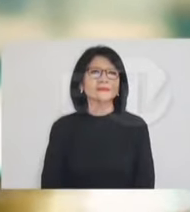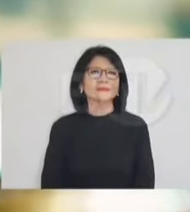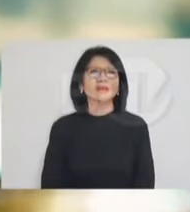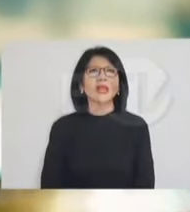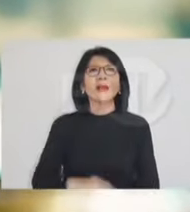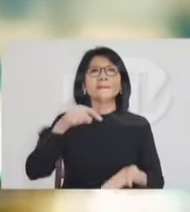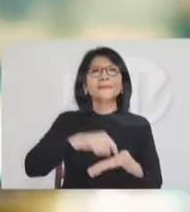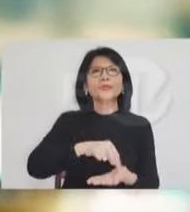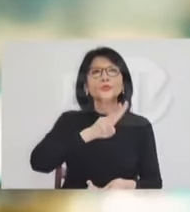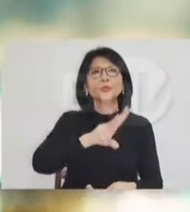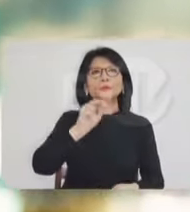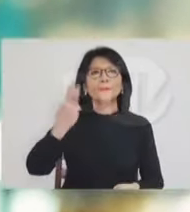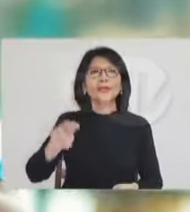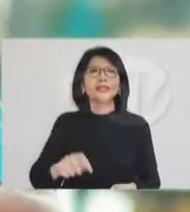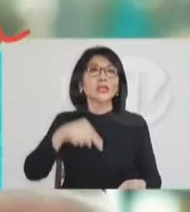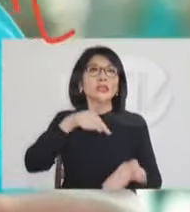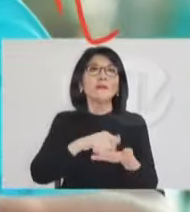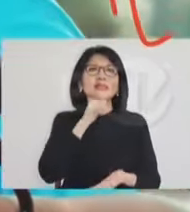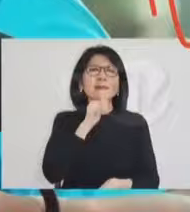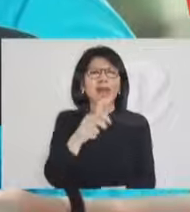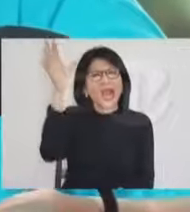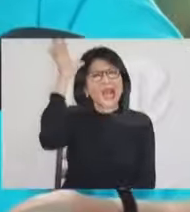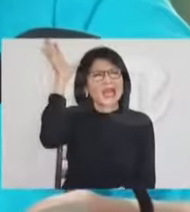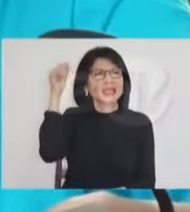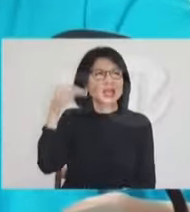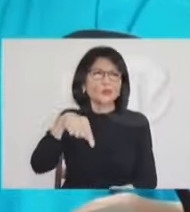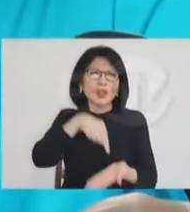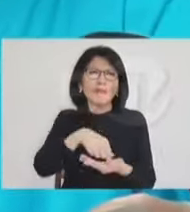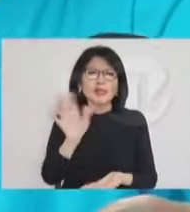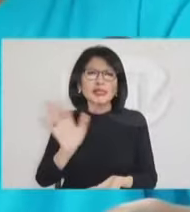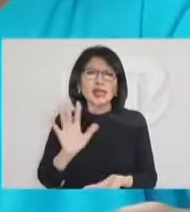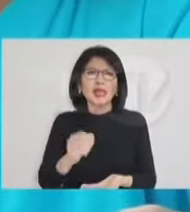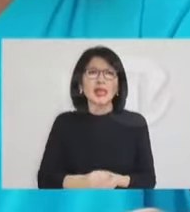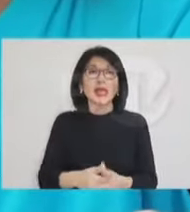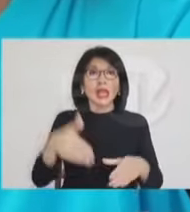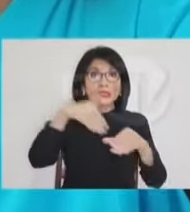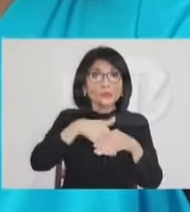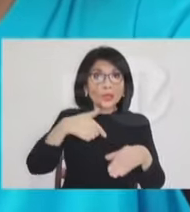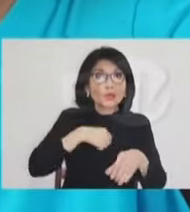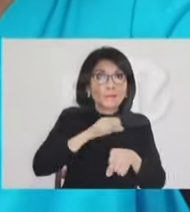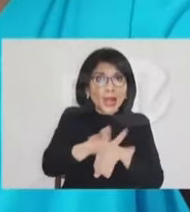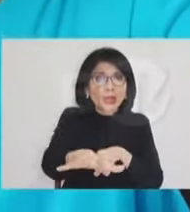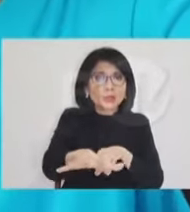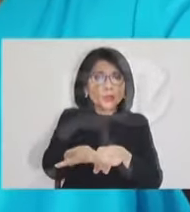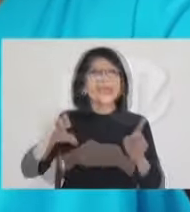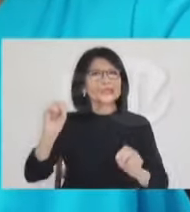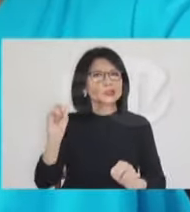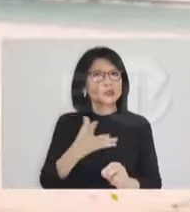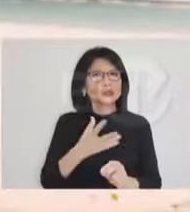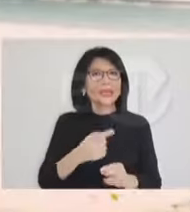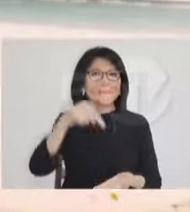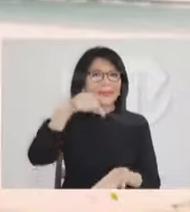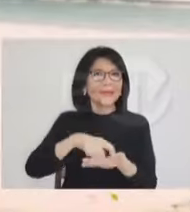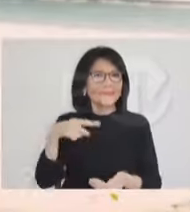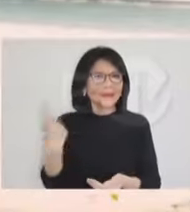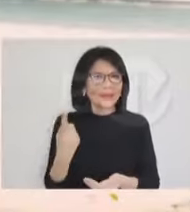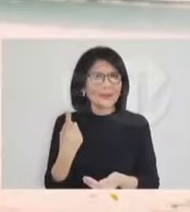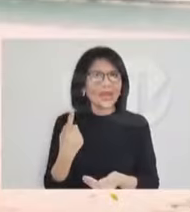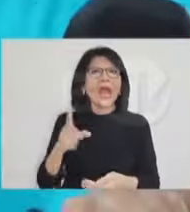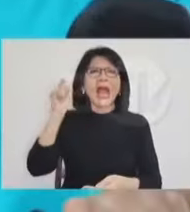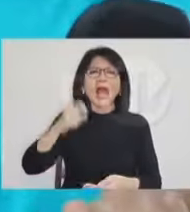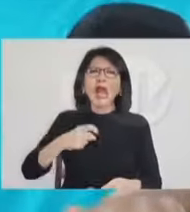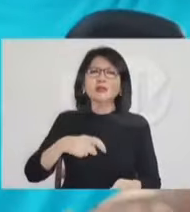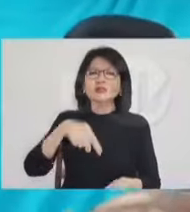Bu pemil 2024 kamu nyblos siapa Gak tahu deh aku nyos apa enggak ya emang suaraku ada pengaruh gitu suara pemilih pemula kayak kita ini